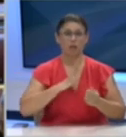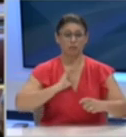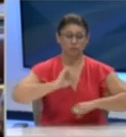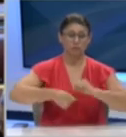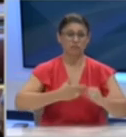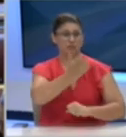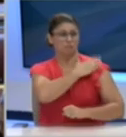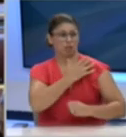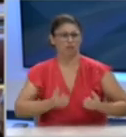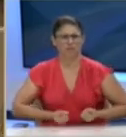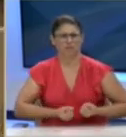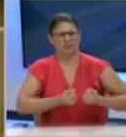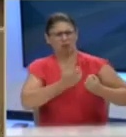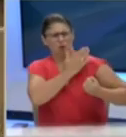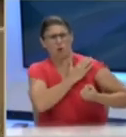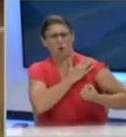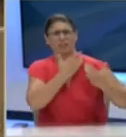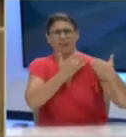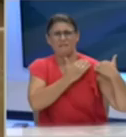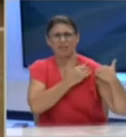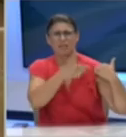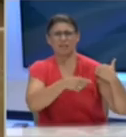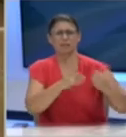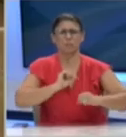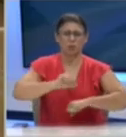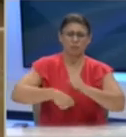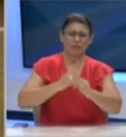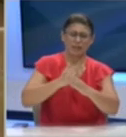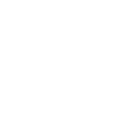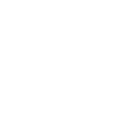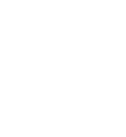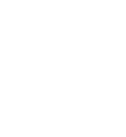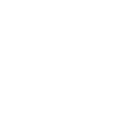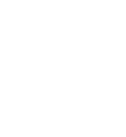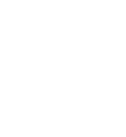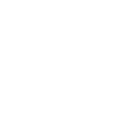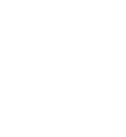και σηκώνουν στις πλάτες τους την ευθύνη που εσείς προσπαθείτε να κρύψετε πίσω από αυτούς.